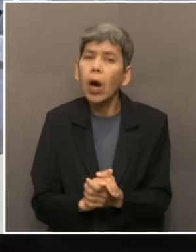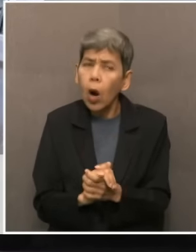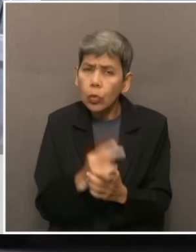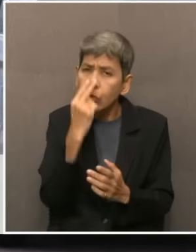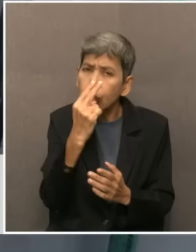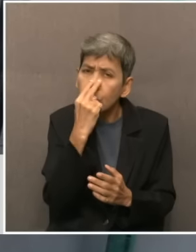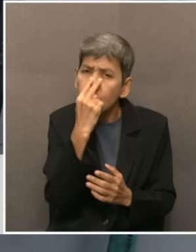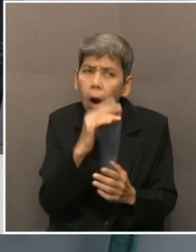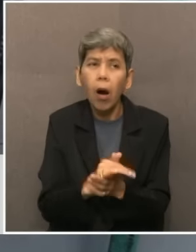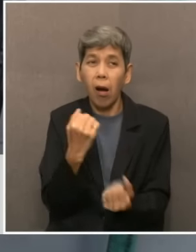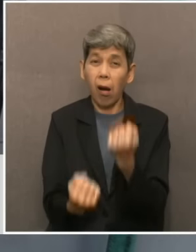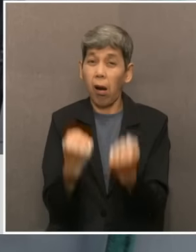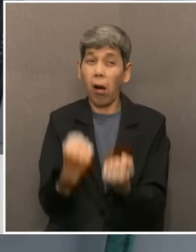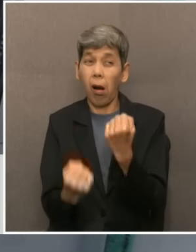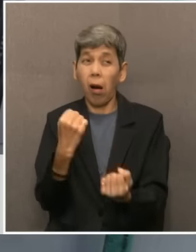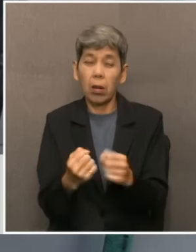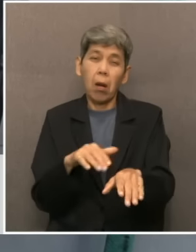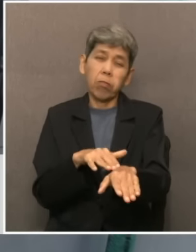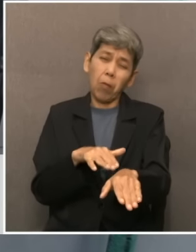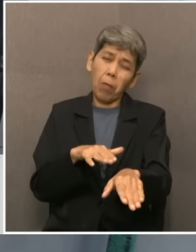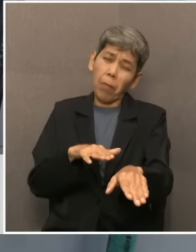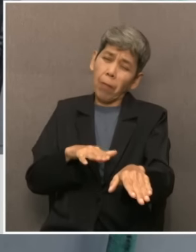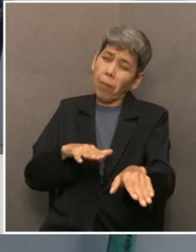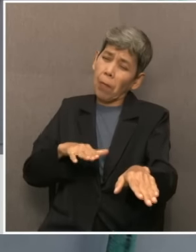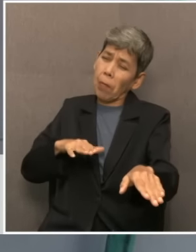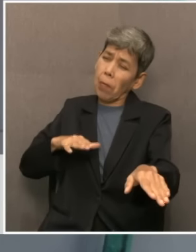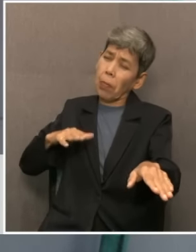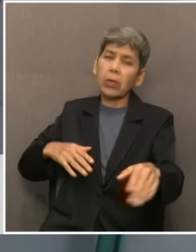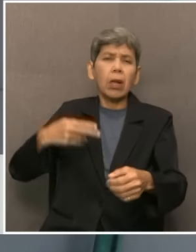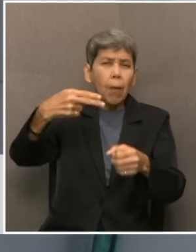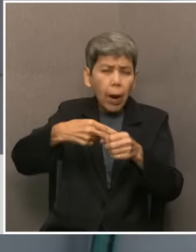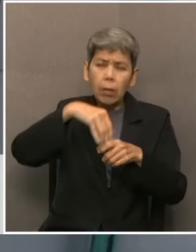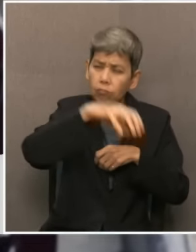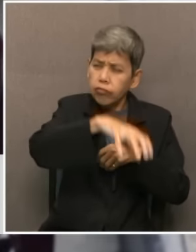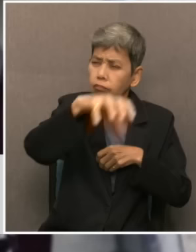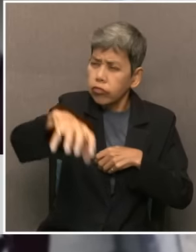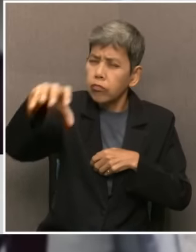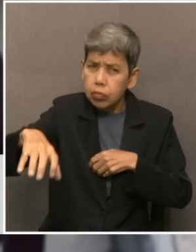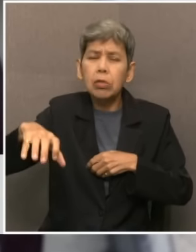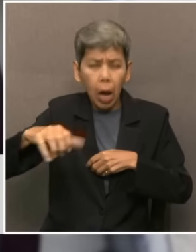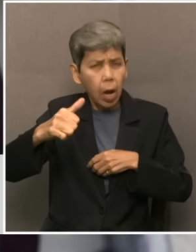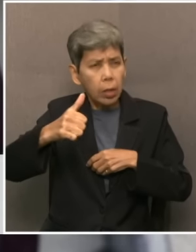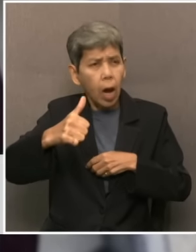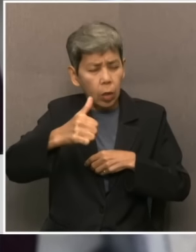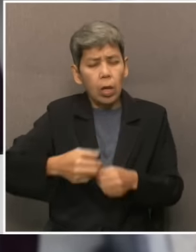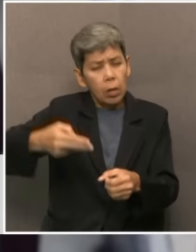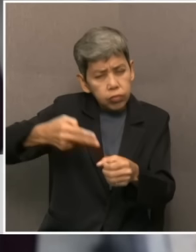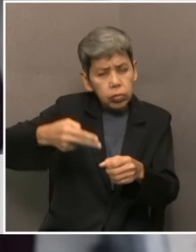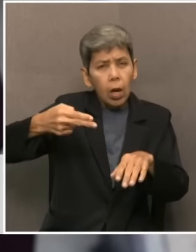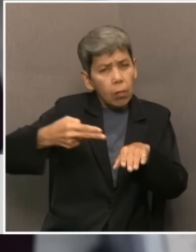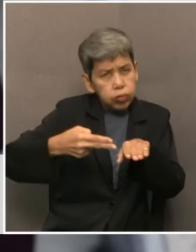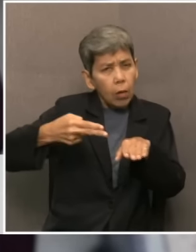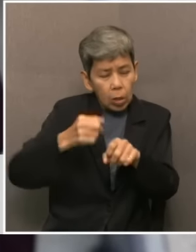คือรถยนต์เข้าแถวยาวเยียดตามป lit นมต่าง ๆที่ยงคงเหลอเปิดให้ใช้บริการท engaged Houston แหงนี้